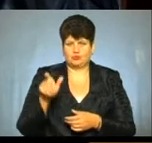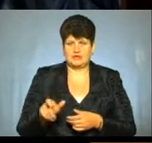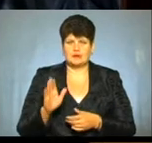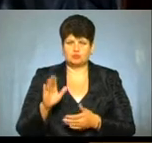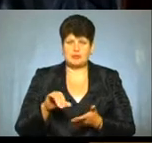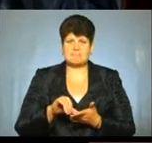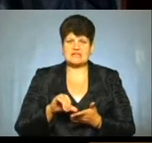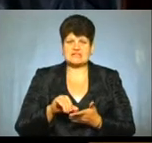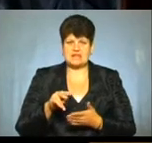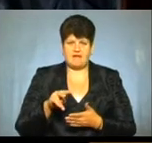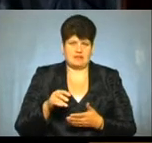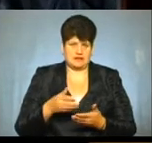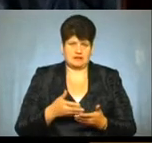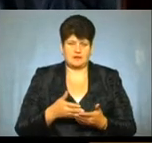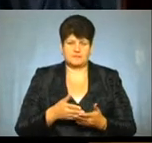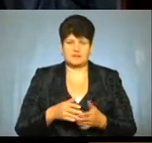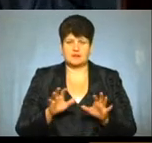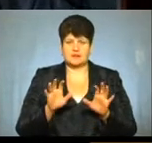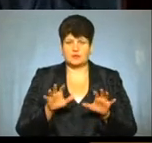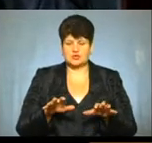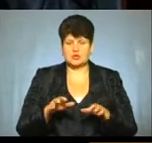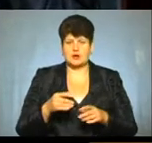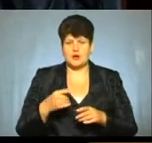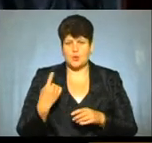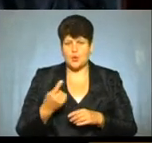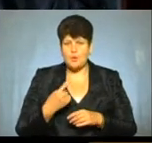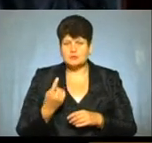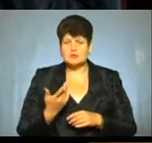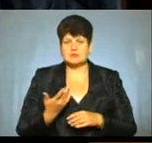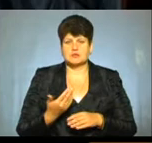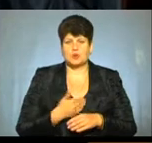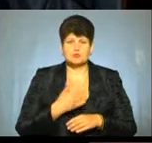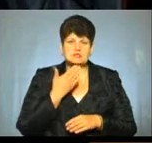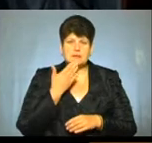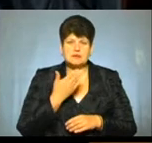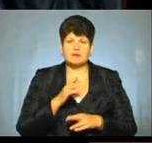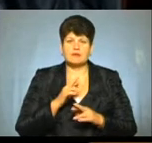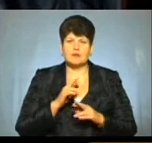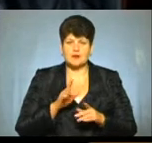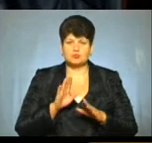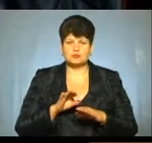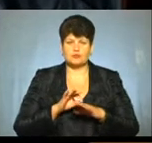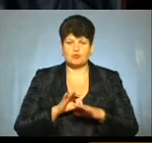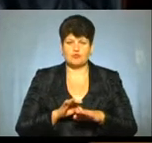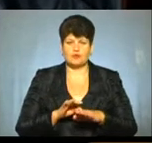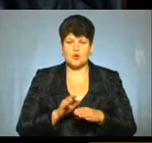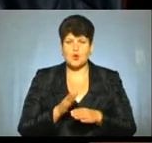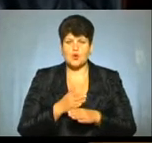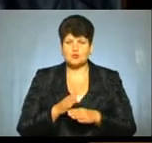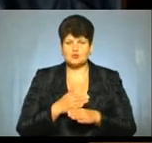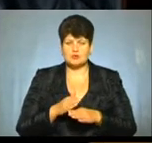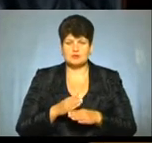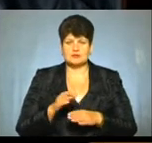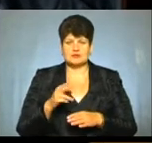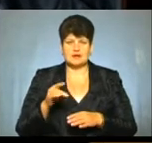людині, яка буде представлена на очільника області. Хочемо запитати, як буде проводити